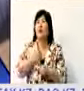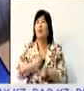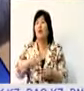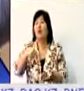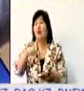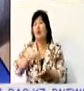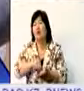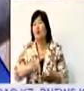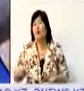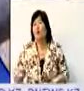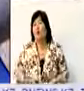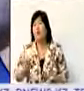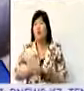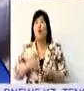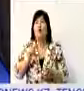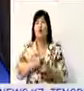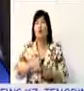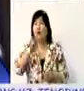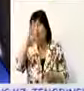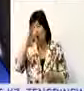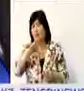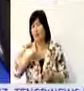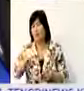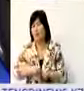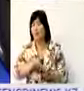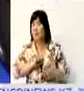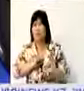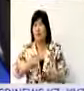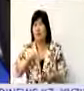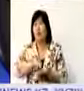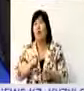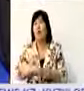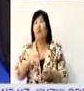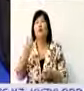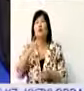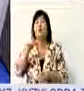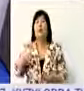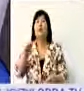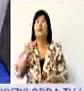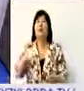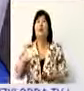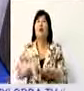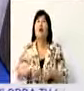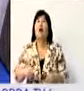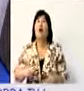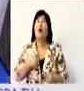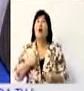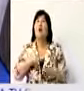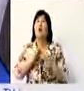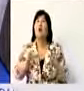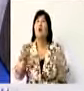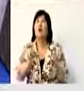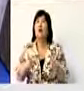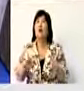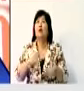өмір сүрген сөз ділмәрі әрі жаужүрек батыр. Мәртебесі жағынан 4-ші тұлға болып саналатын датқа деген абыройлы атаққа ие болған ол